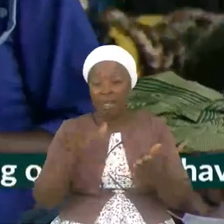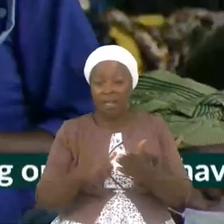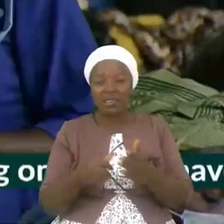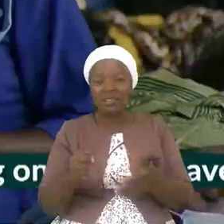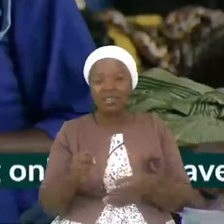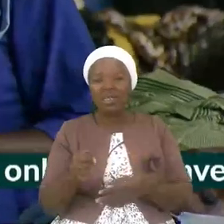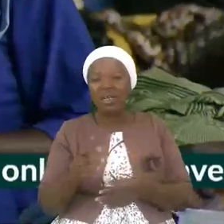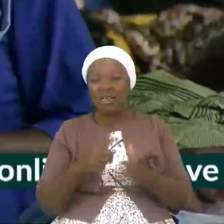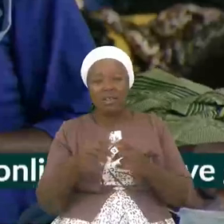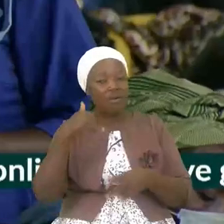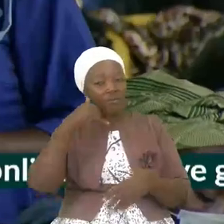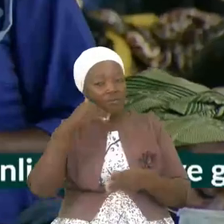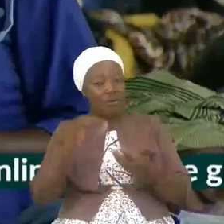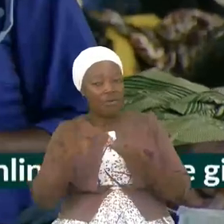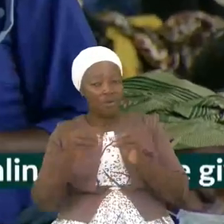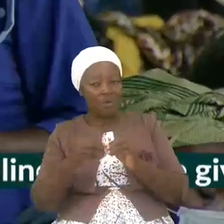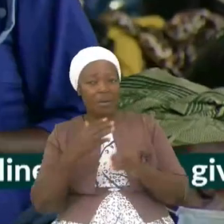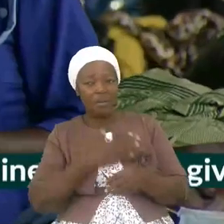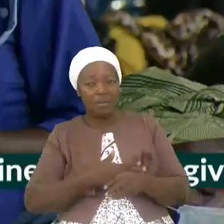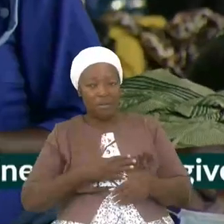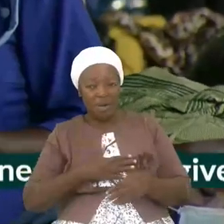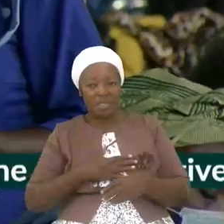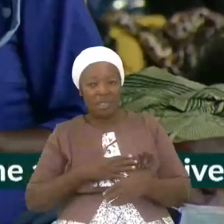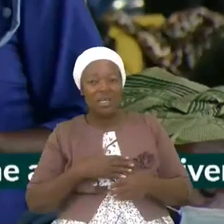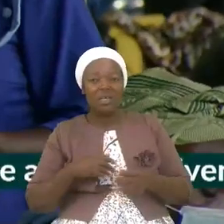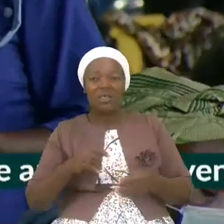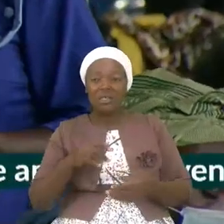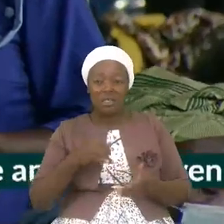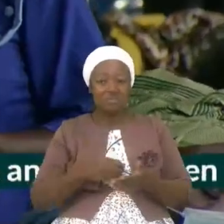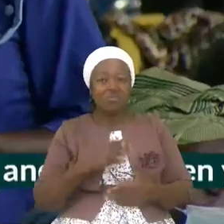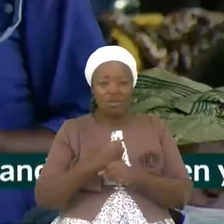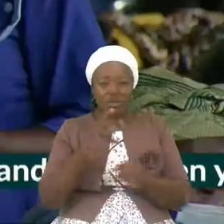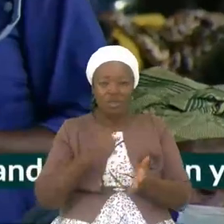remplissez lisiblement avec vos noms, prénoms, vos contacts.